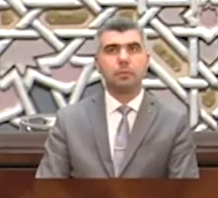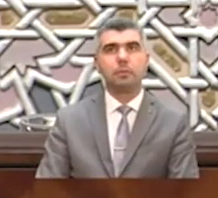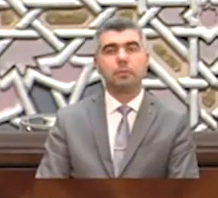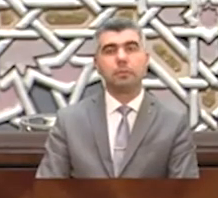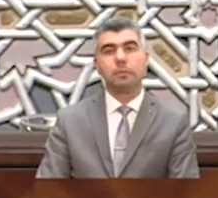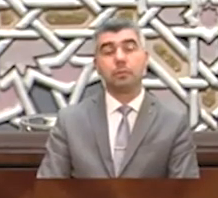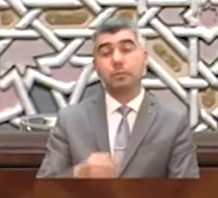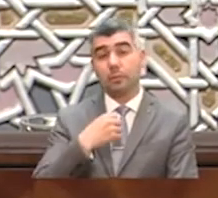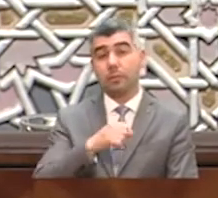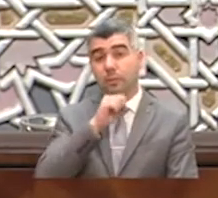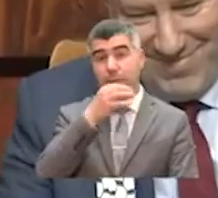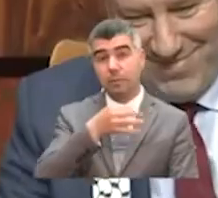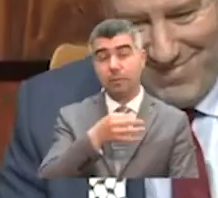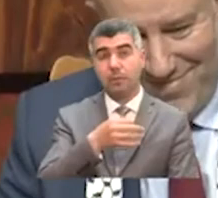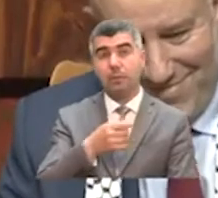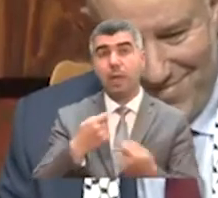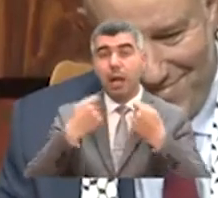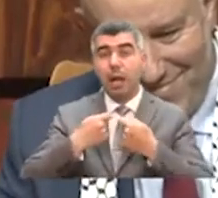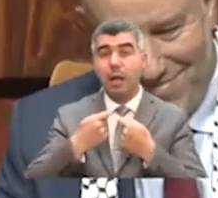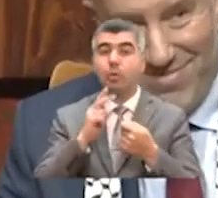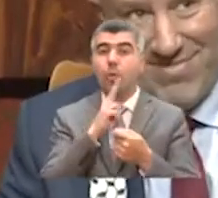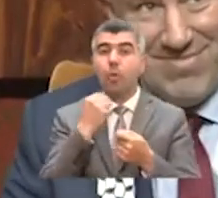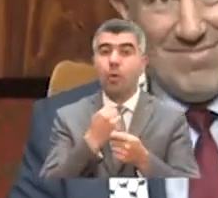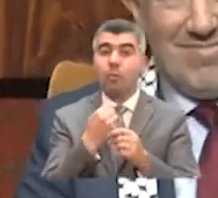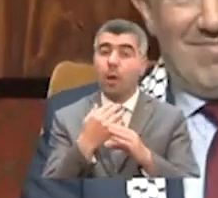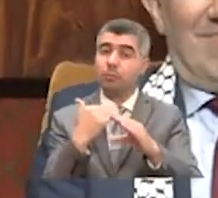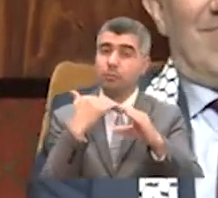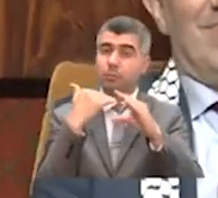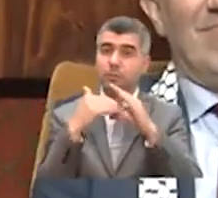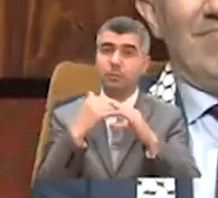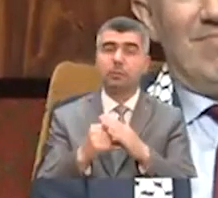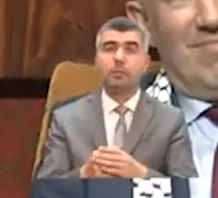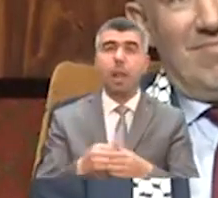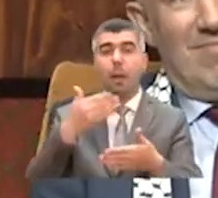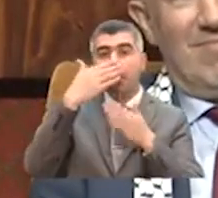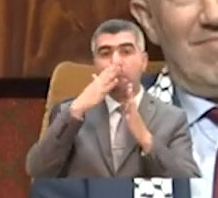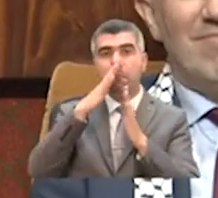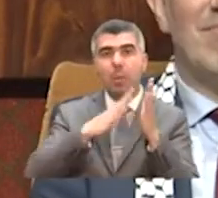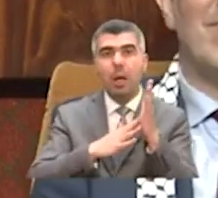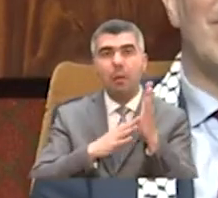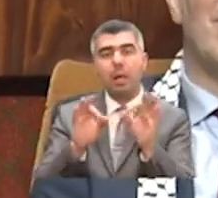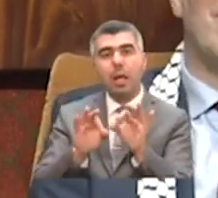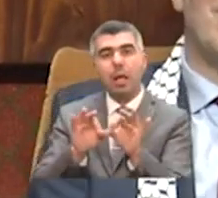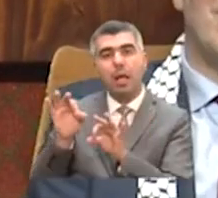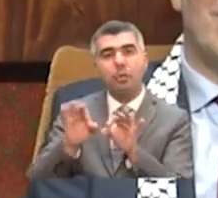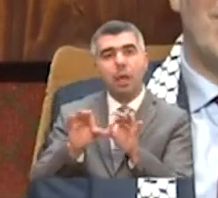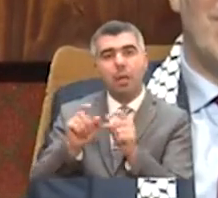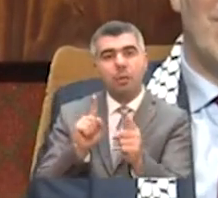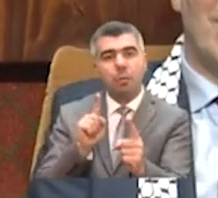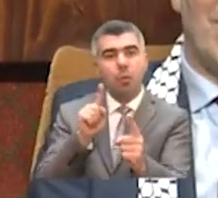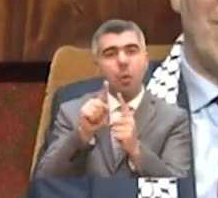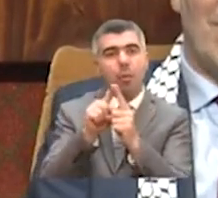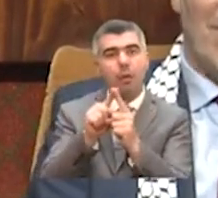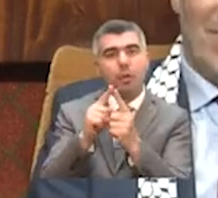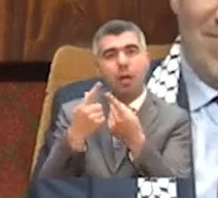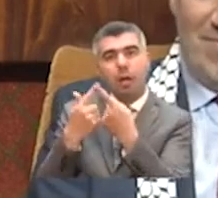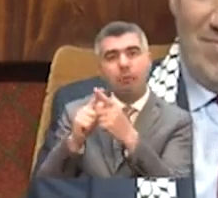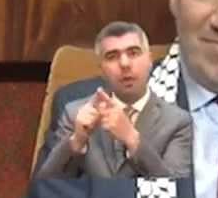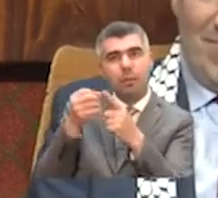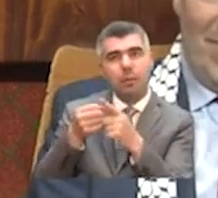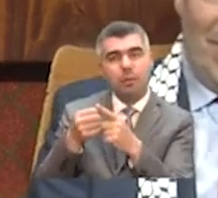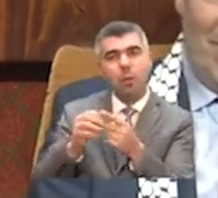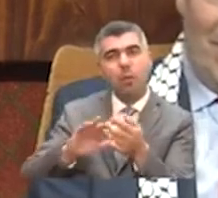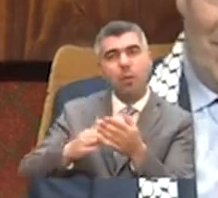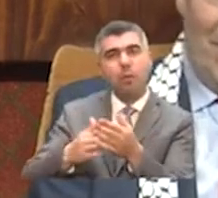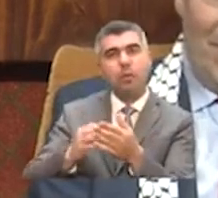وزير، بغيناك تبلغ رئيس الحكومه بانه المغاربه كانوا كيتسناو منه اجراءات مباشره لحد المعاناه ديالهم، ماشي يخرج